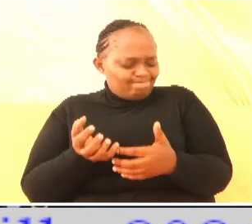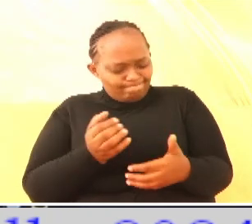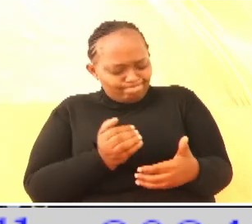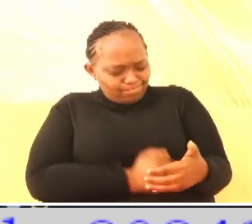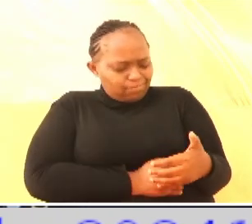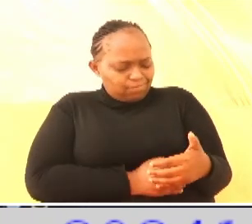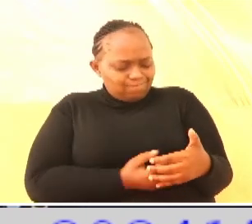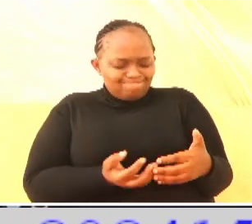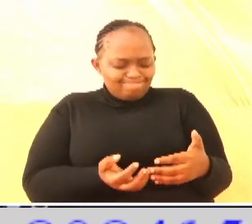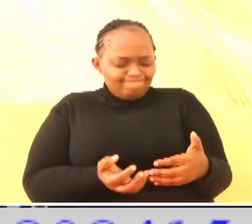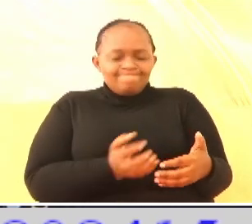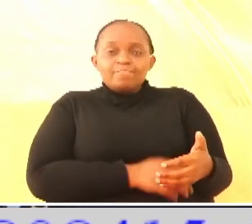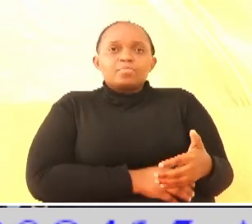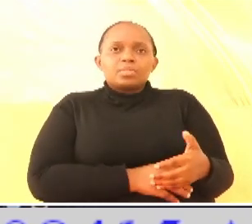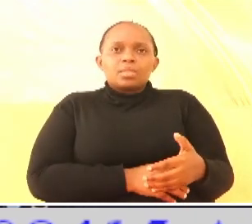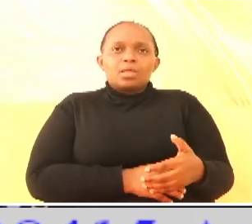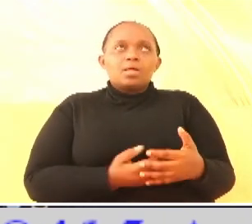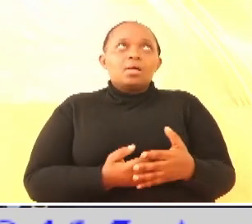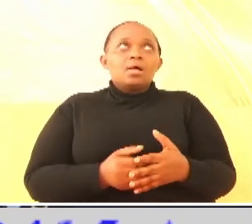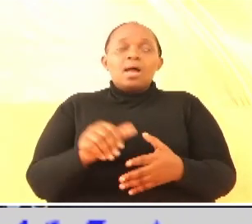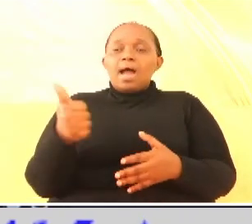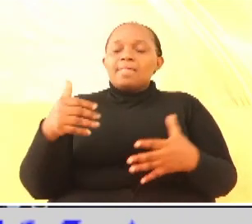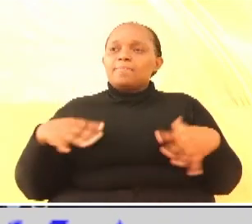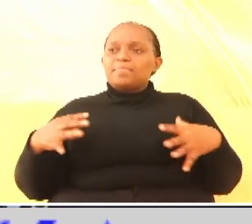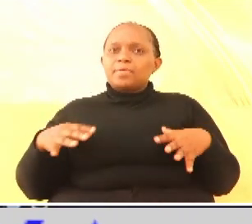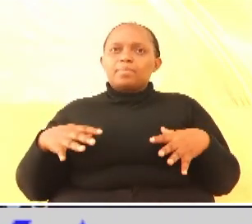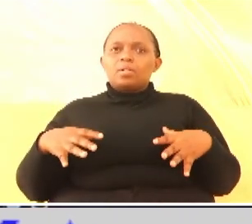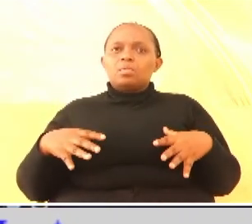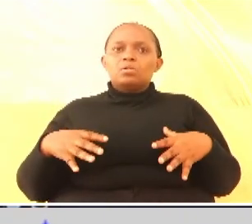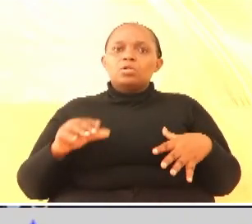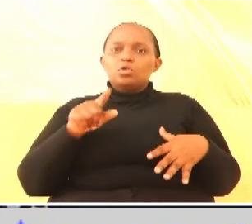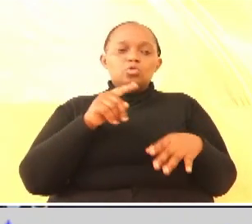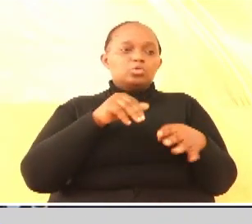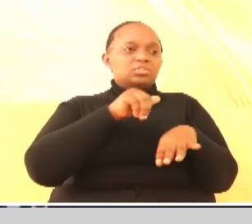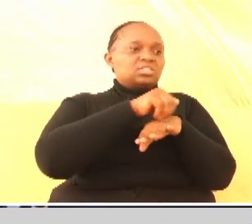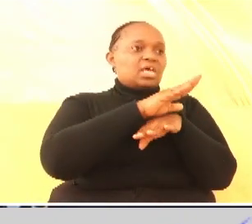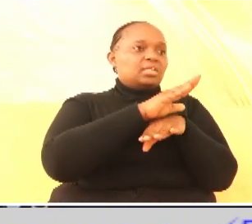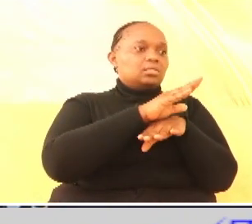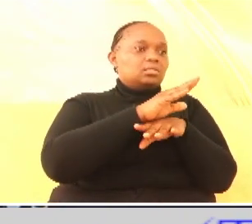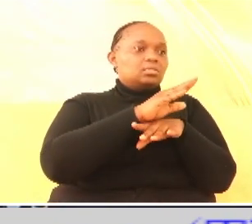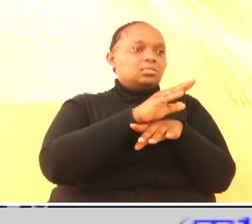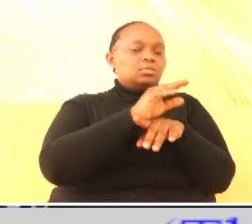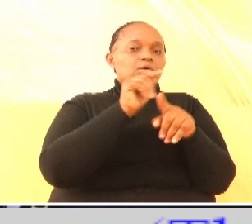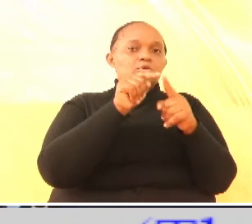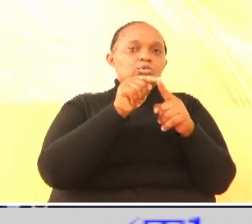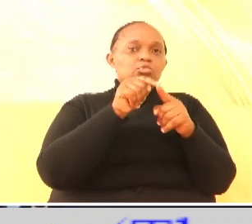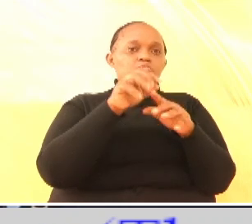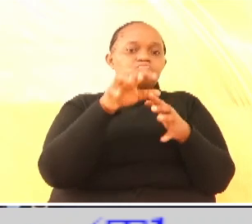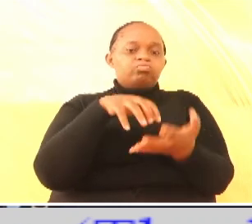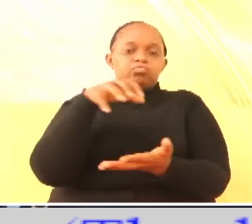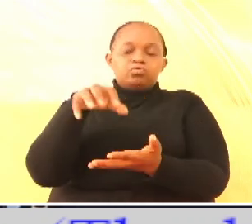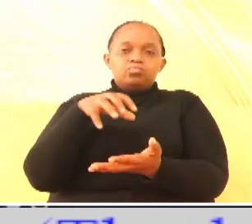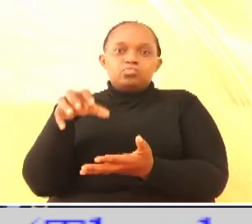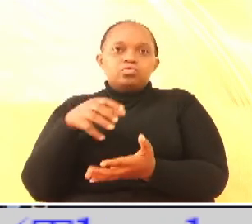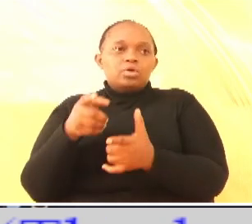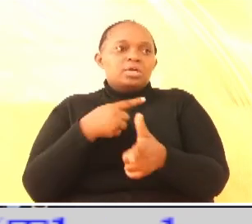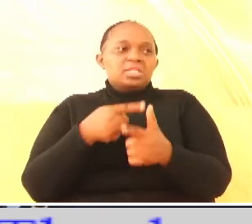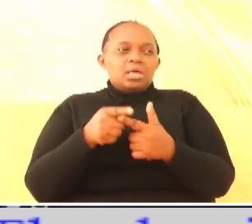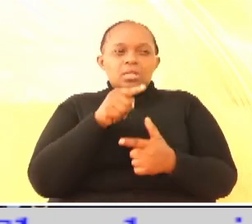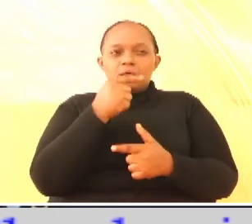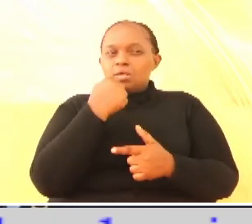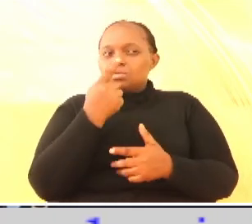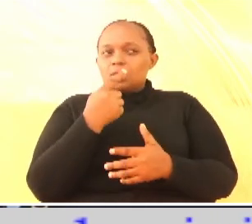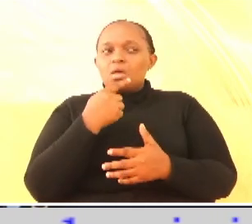wanajiekea. Kuna wale katika kanisa wakitumwa viti ya kanisa wanajiekea ka change. Wakipewa discount wanasema siyaka ni ka